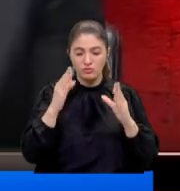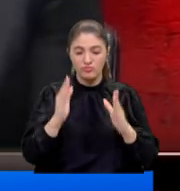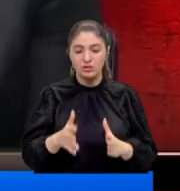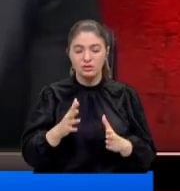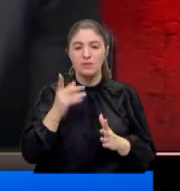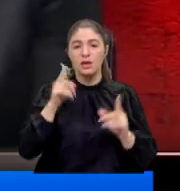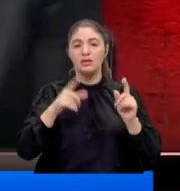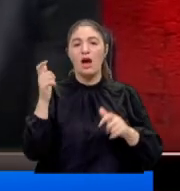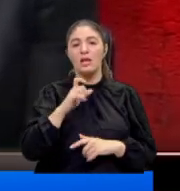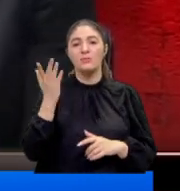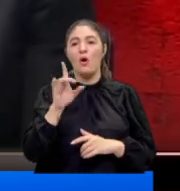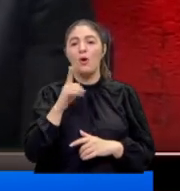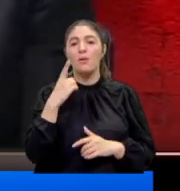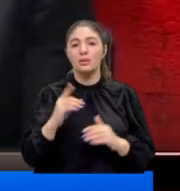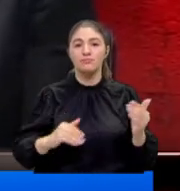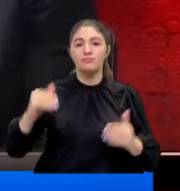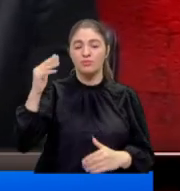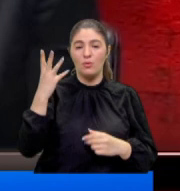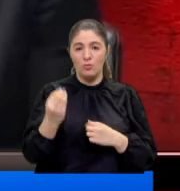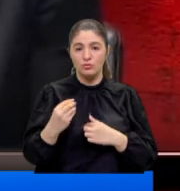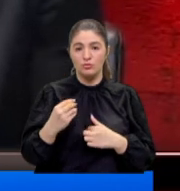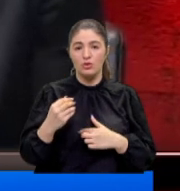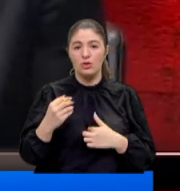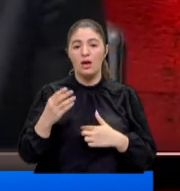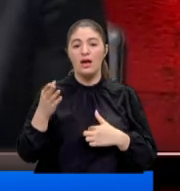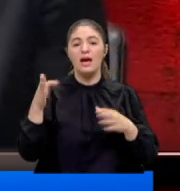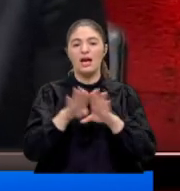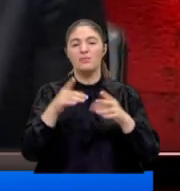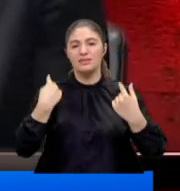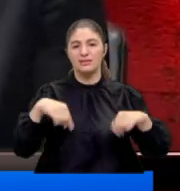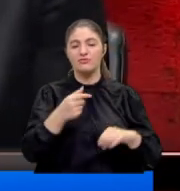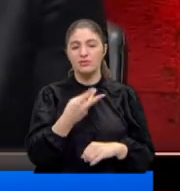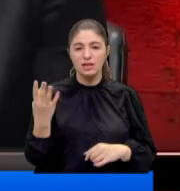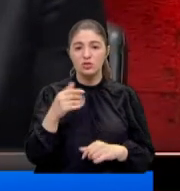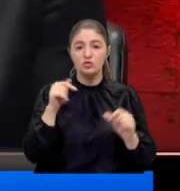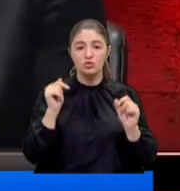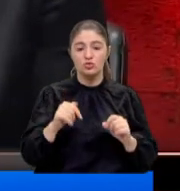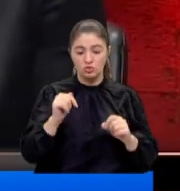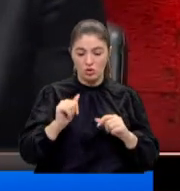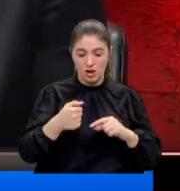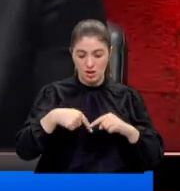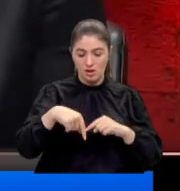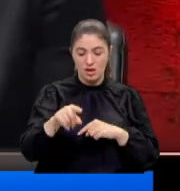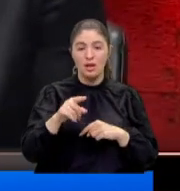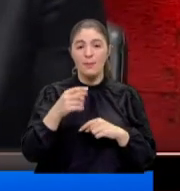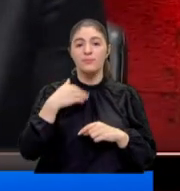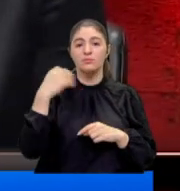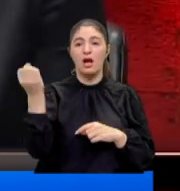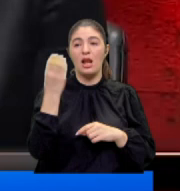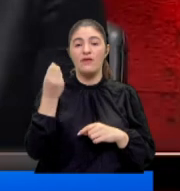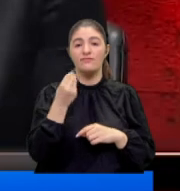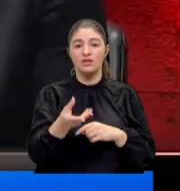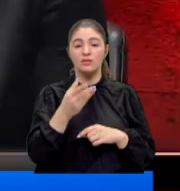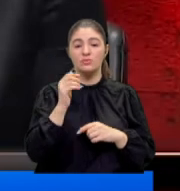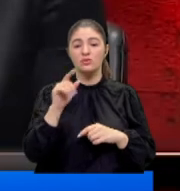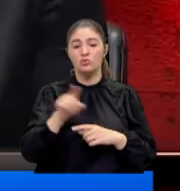çoğu zaman Bazı aylarda mesela on bine çıktı kapalı olansın sayısı şu an itibariyle Bizim Alem vereceğimiz